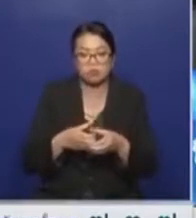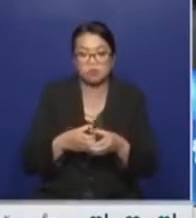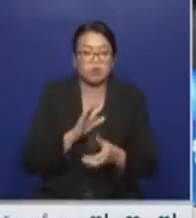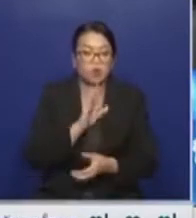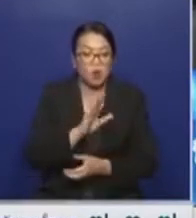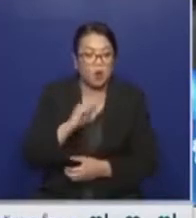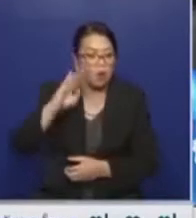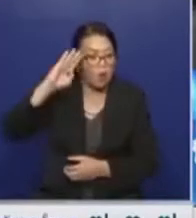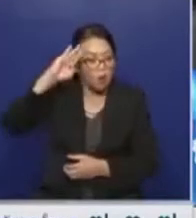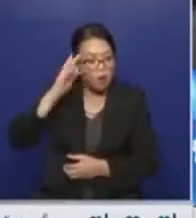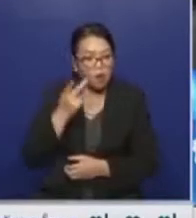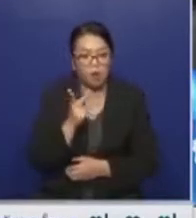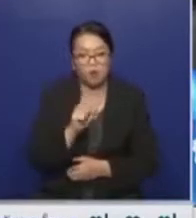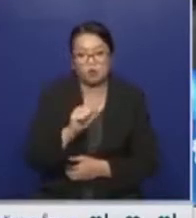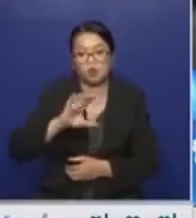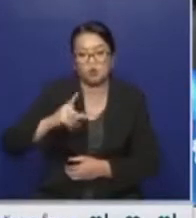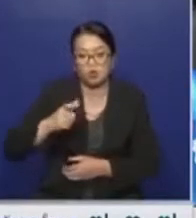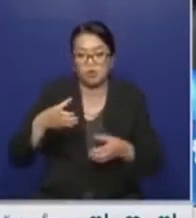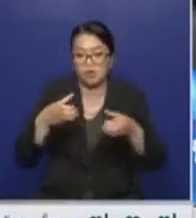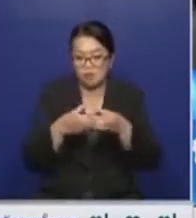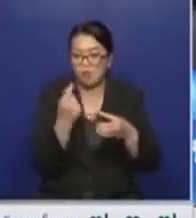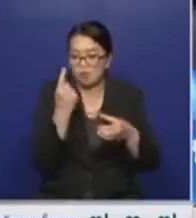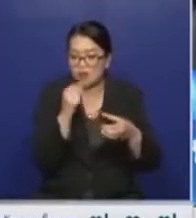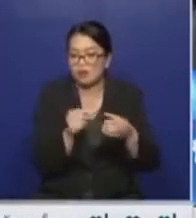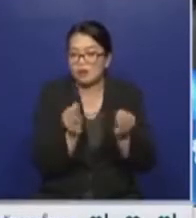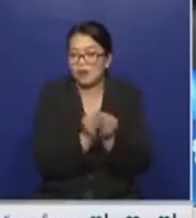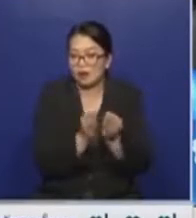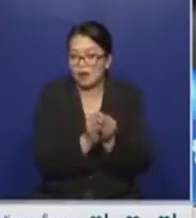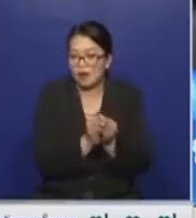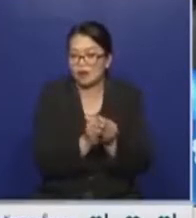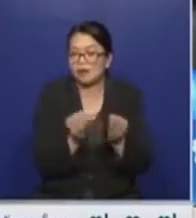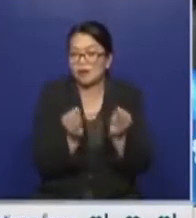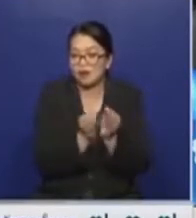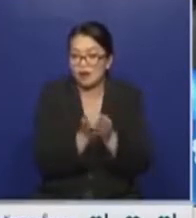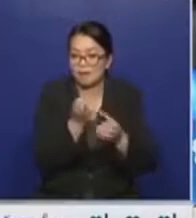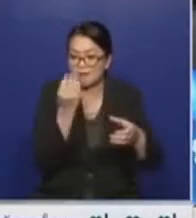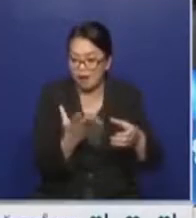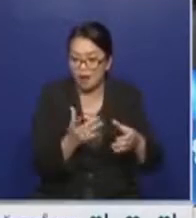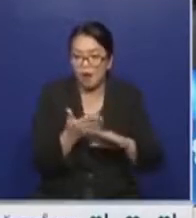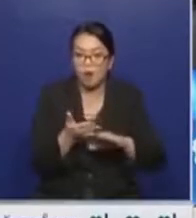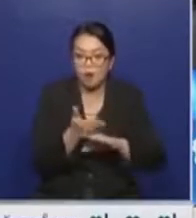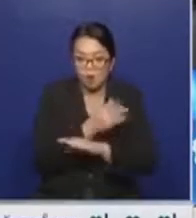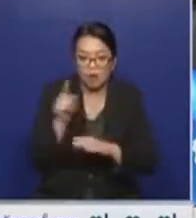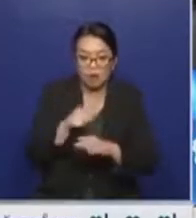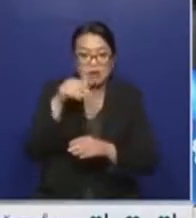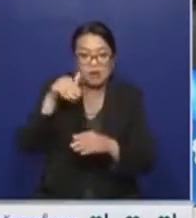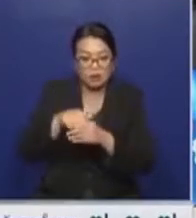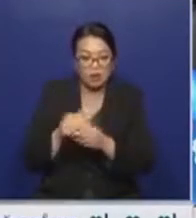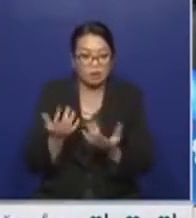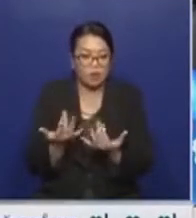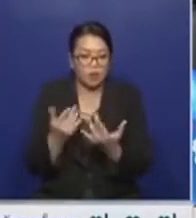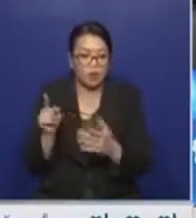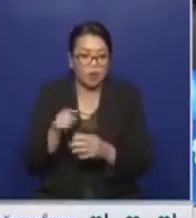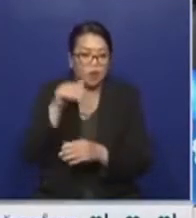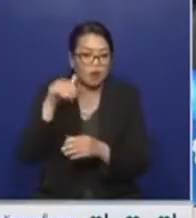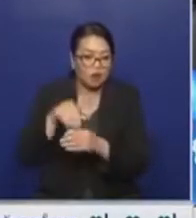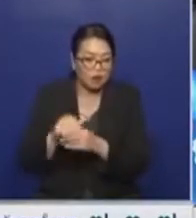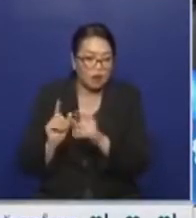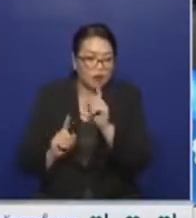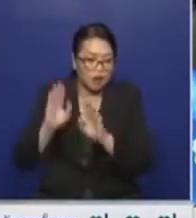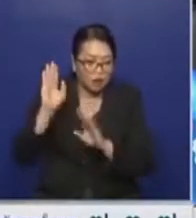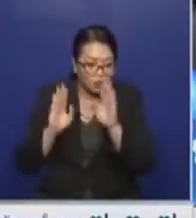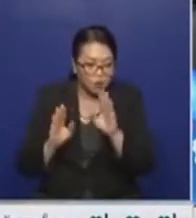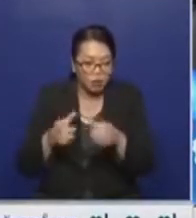ะมีอยู่พักหนึ่งค่ะที่ได้เสียงในสภามาก่อนการเลือกตั้งนะคะเพื่อรอที่จะโหวตนายกถึง250เสียง